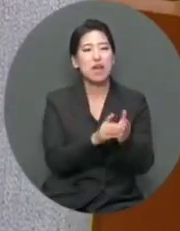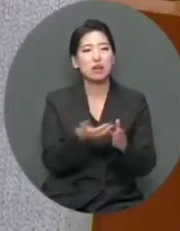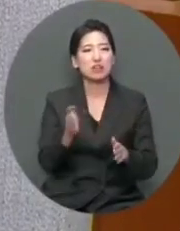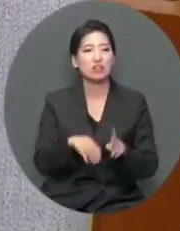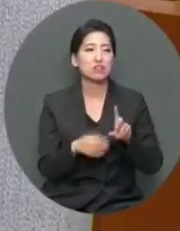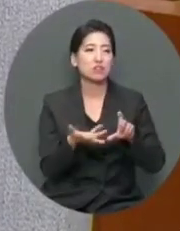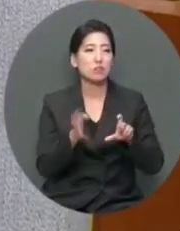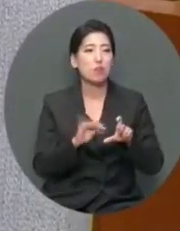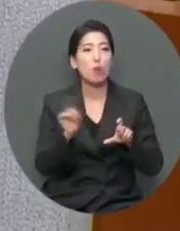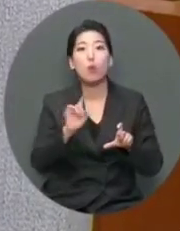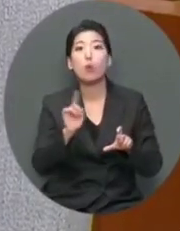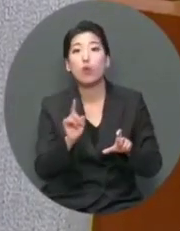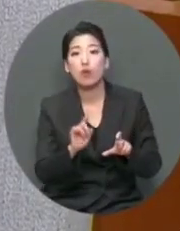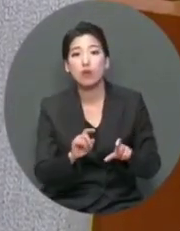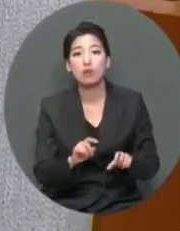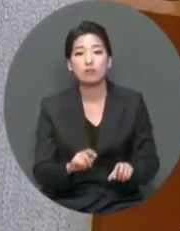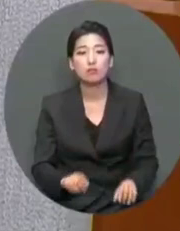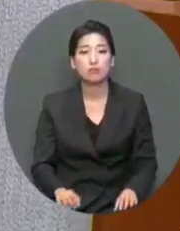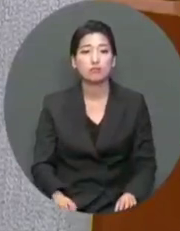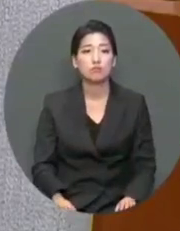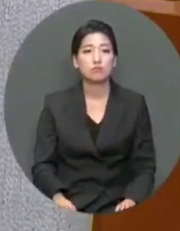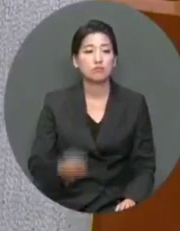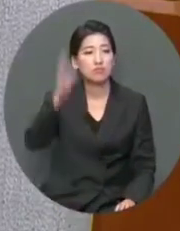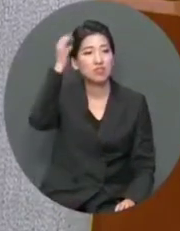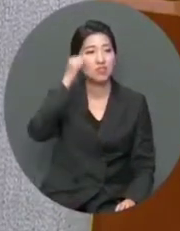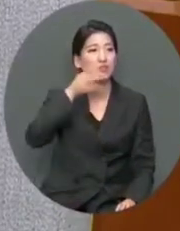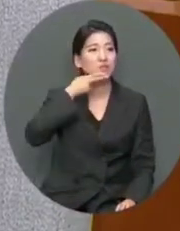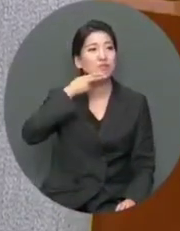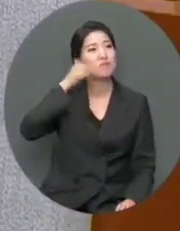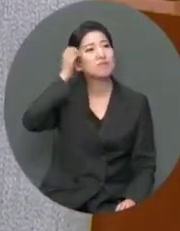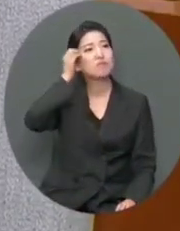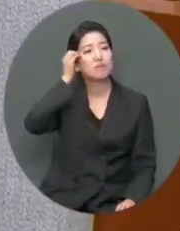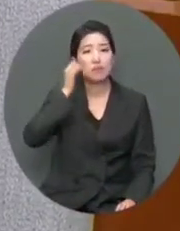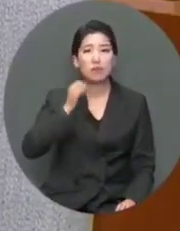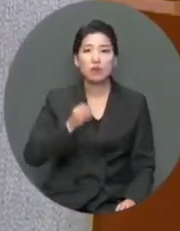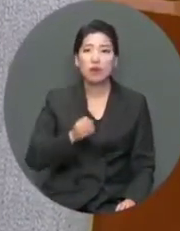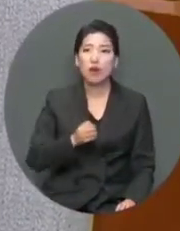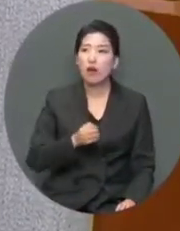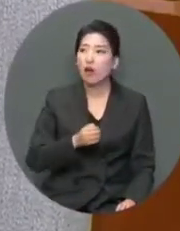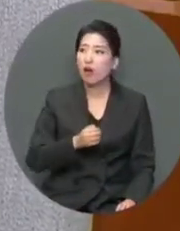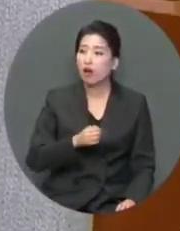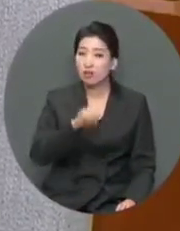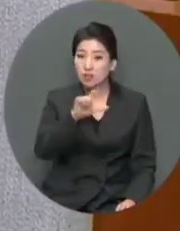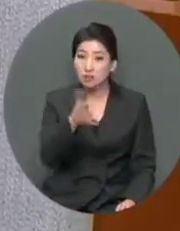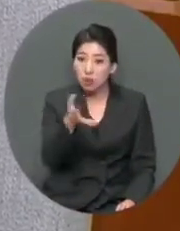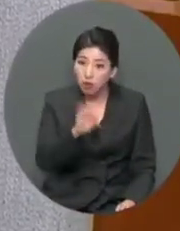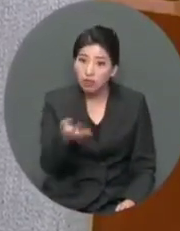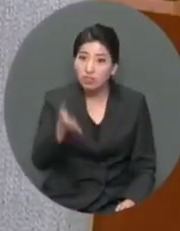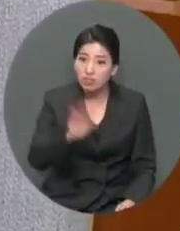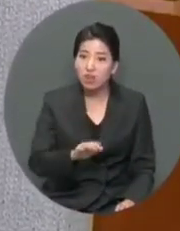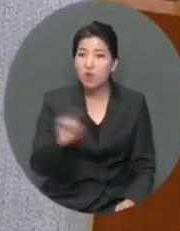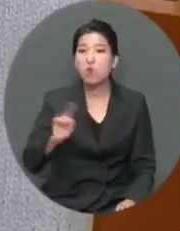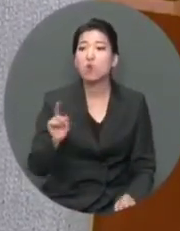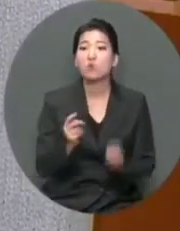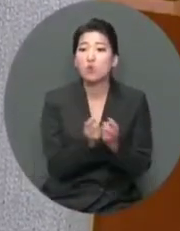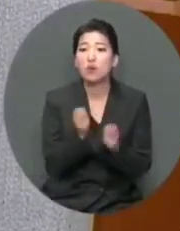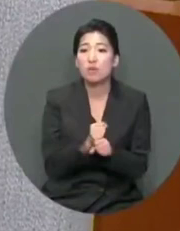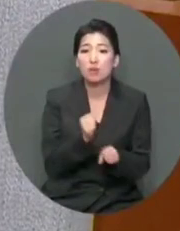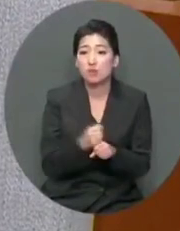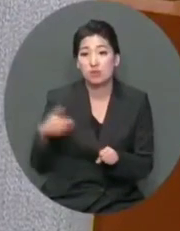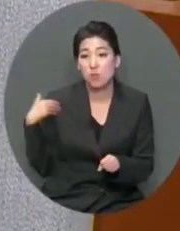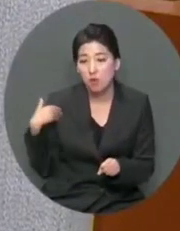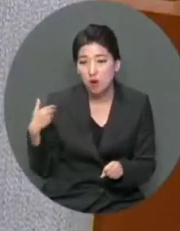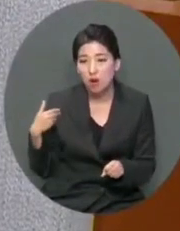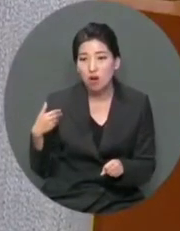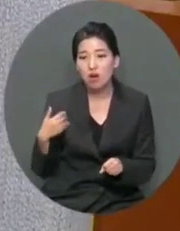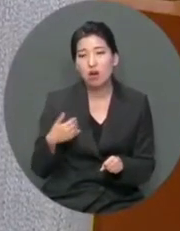정도는. 관련자를 아직도 안 왔어요. 그러니까 그 회사의 주주시잖아요. 그 가족이